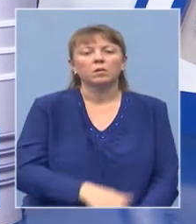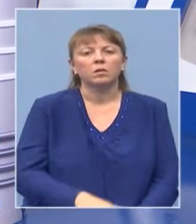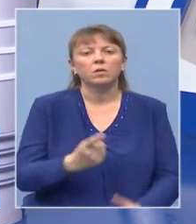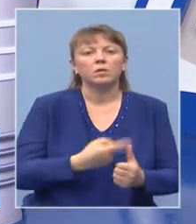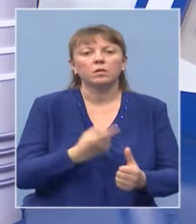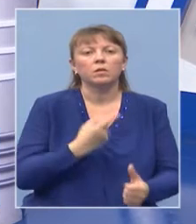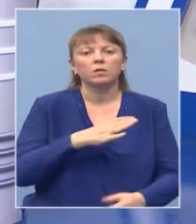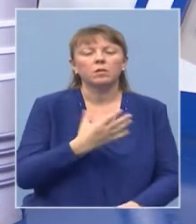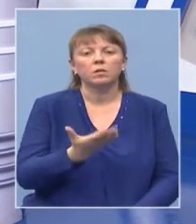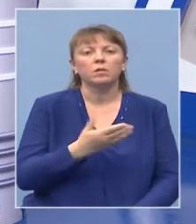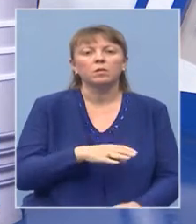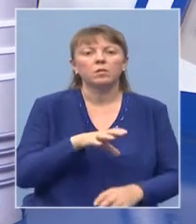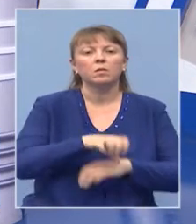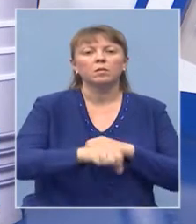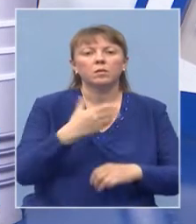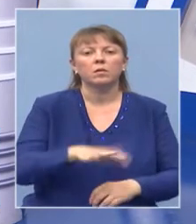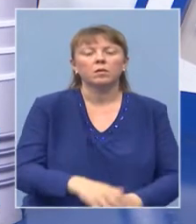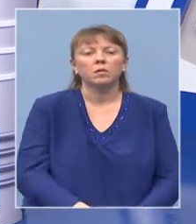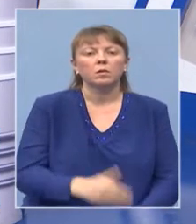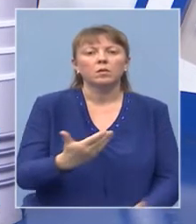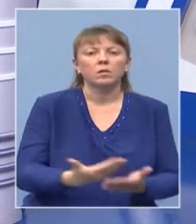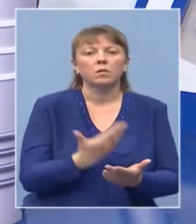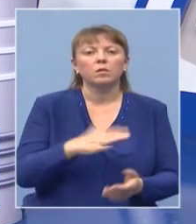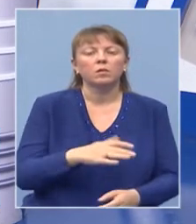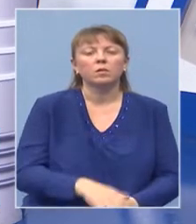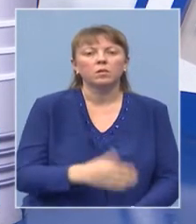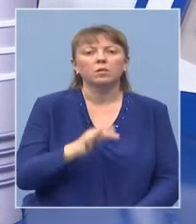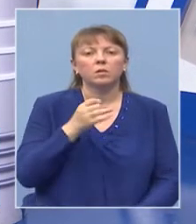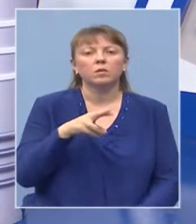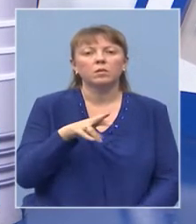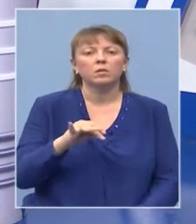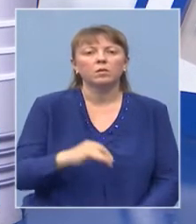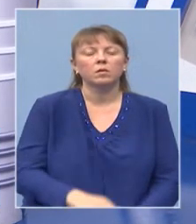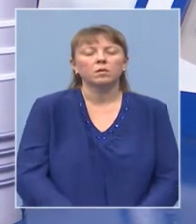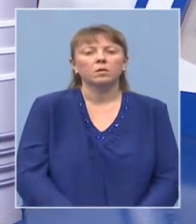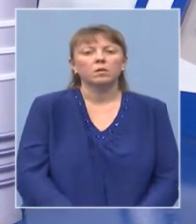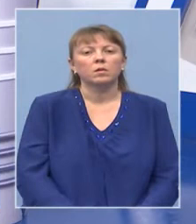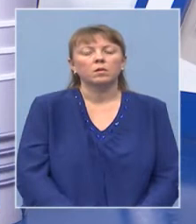назвать в качестве, наверное, последних таких нововведенных тенденций